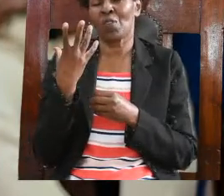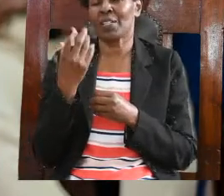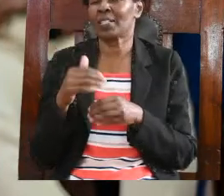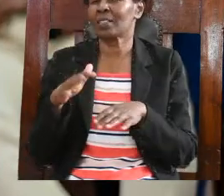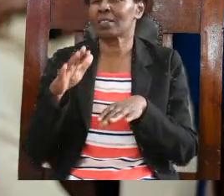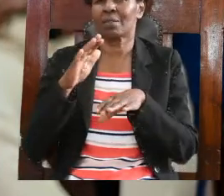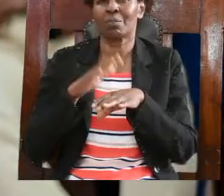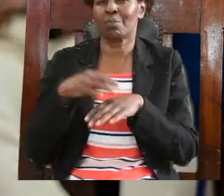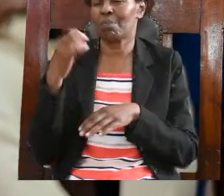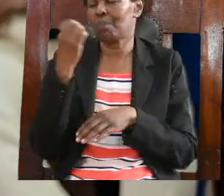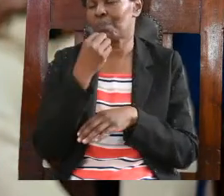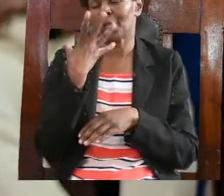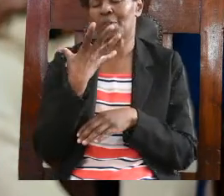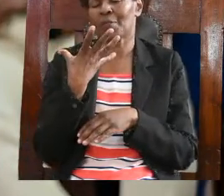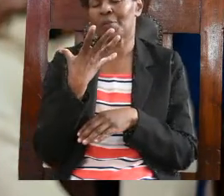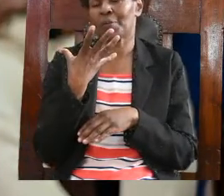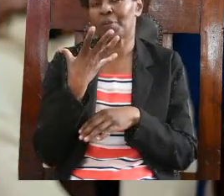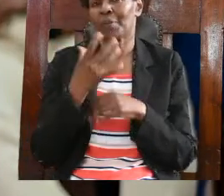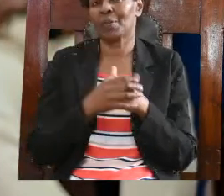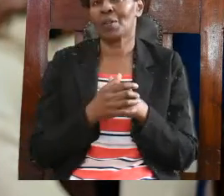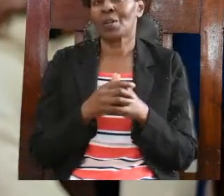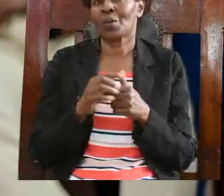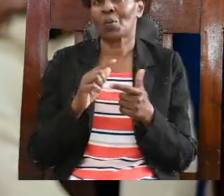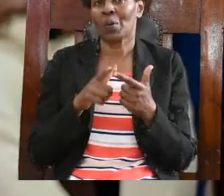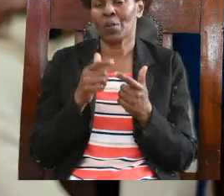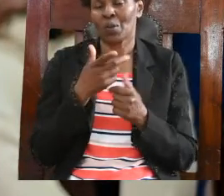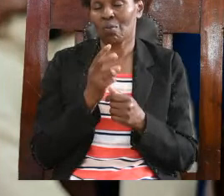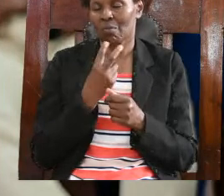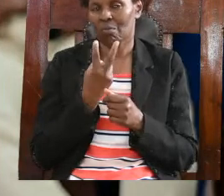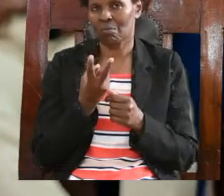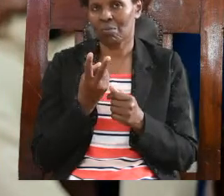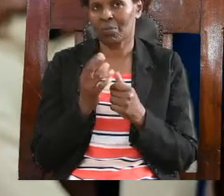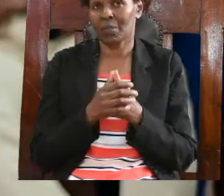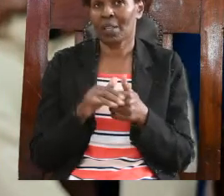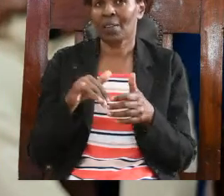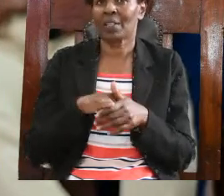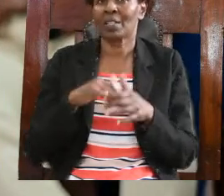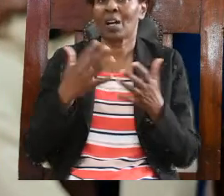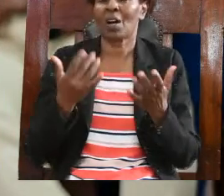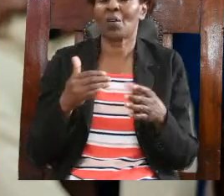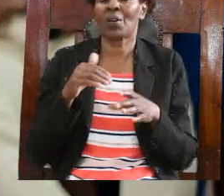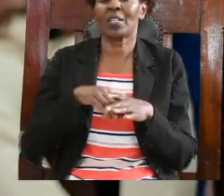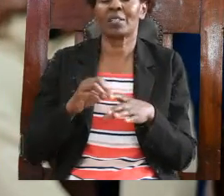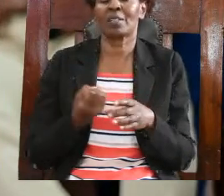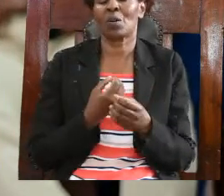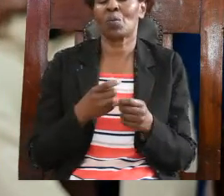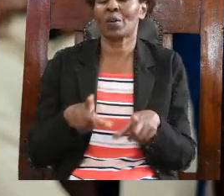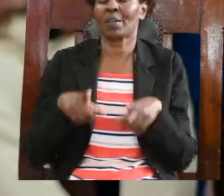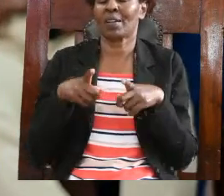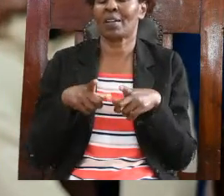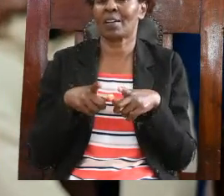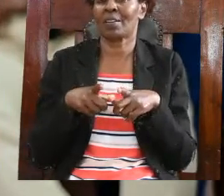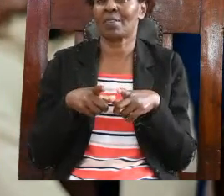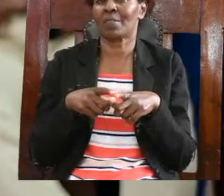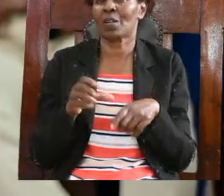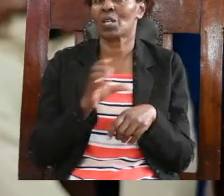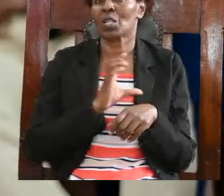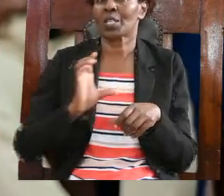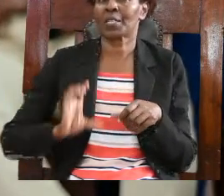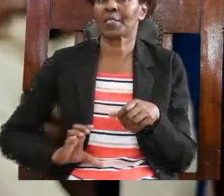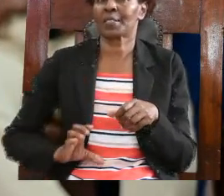Huwa inavutia sana ukitazama. Na hivyo ndivyo ilivyo katika maisha yetu kama